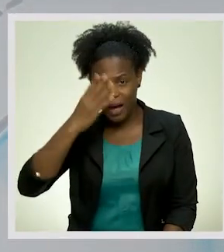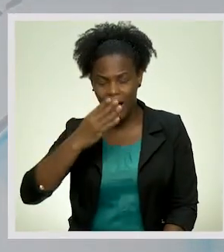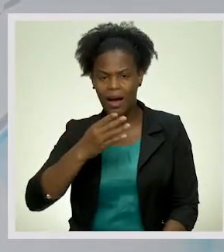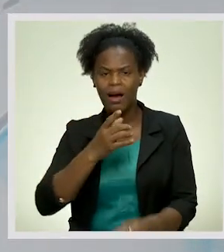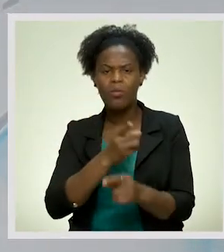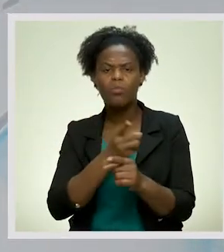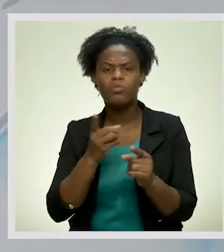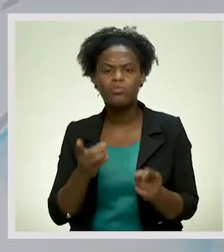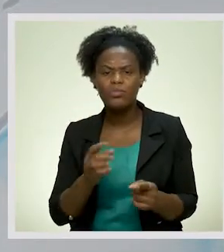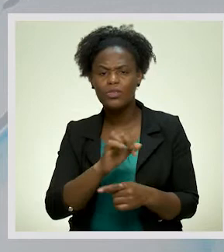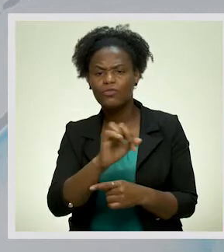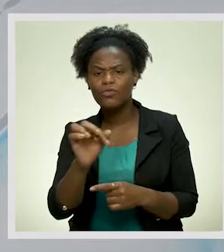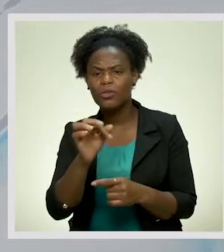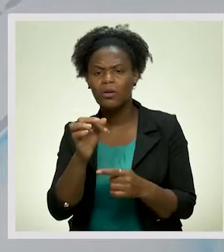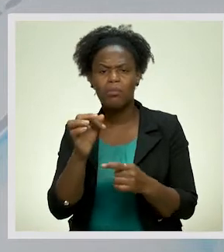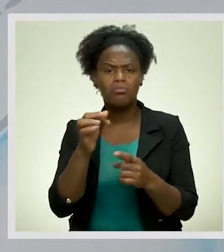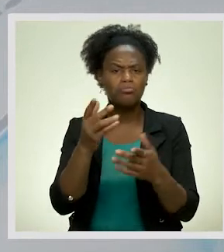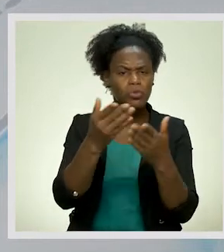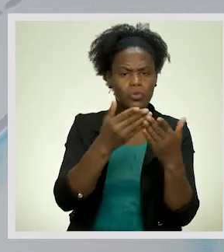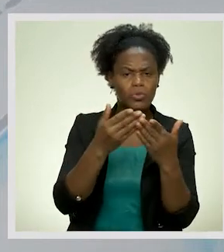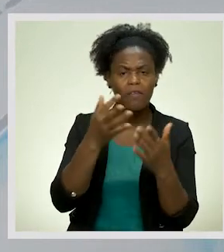pourquoi vous étudiez le français?